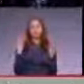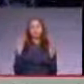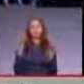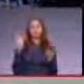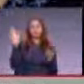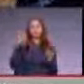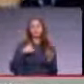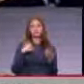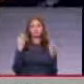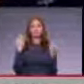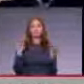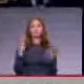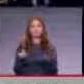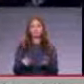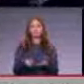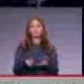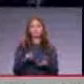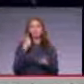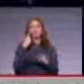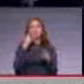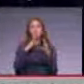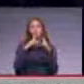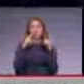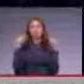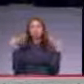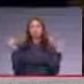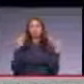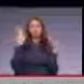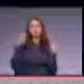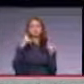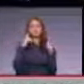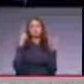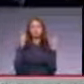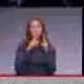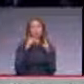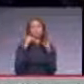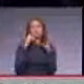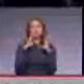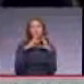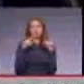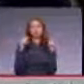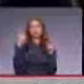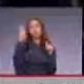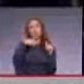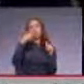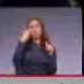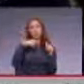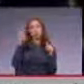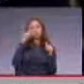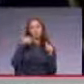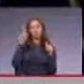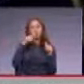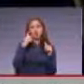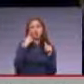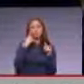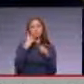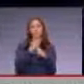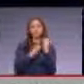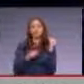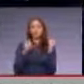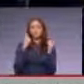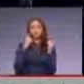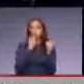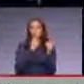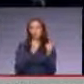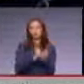عايزاهم يفتكروني. بس دول وحشوني والله وحشوني. انا بقعد اسالهم معيط واقول عادل وحشني. عادل وحشني